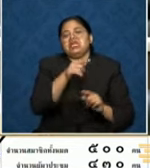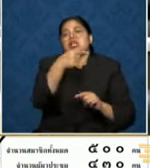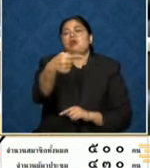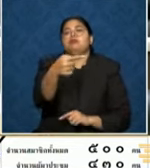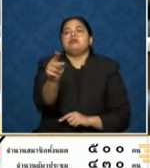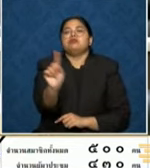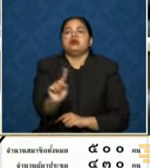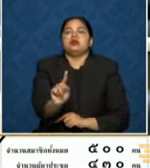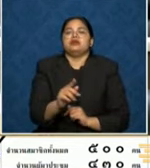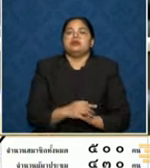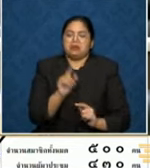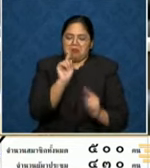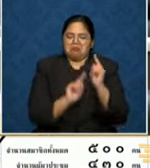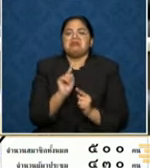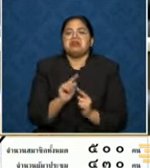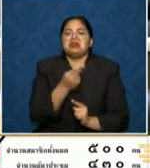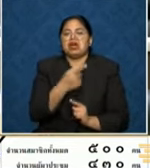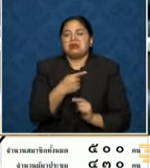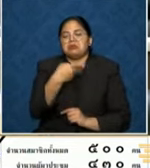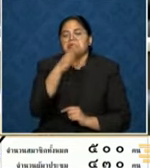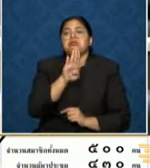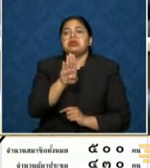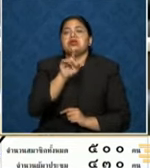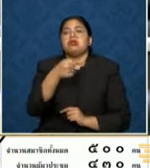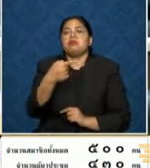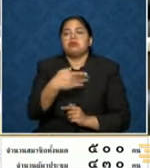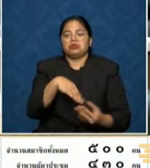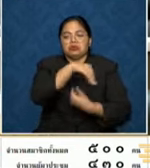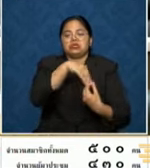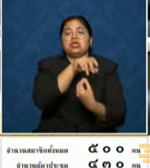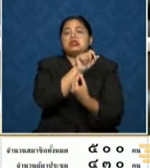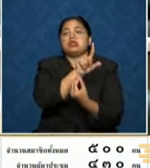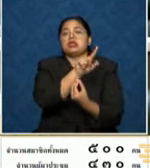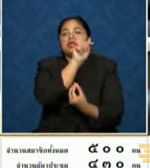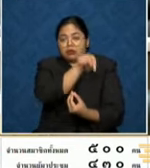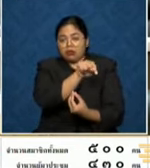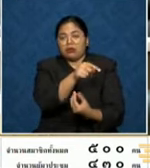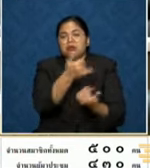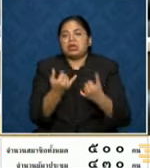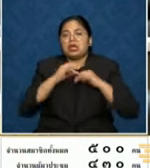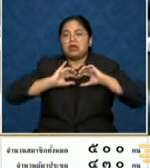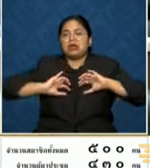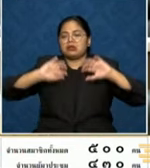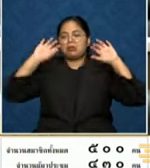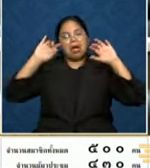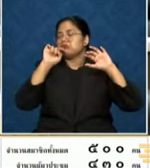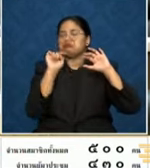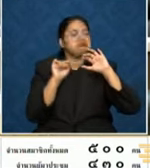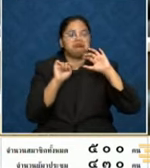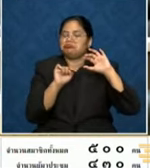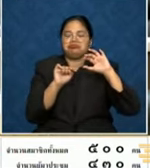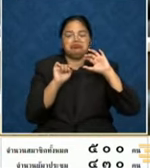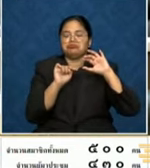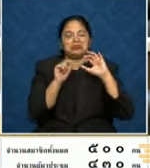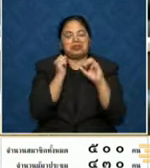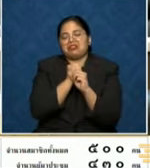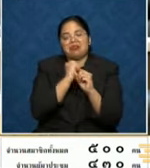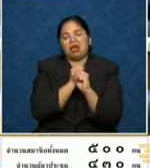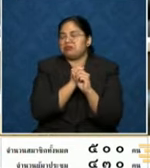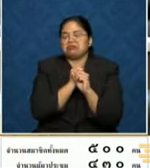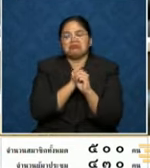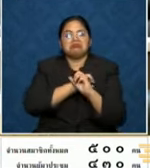านครับในส่วนของภาคธุรกิจตอนนี้รัฐบาลยังไม่ได้มีการดำเนินการใดๆเล